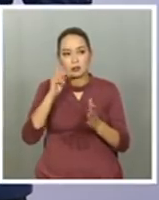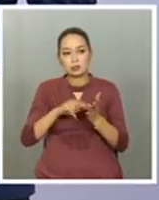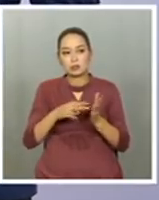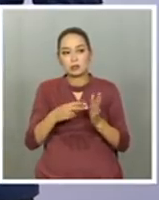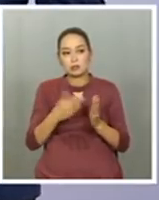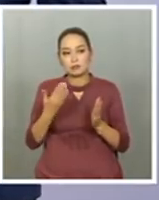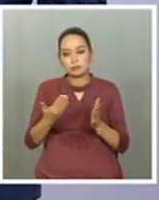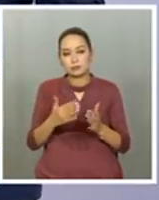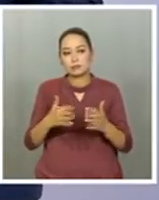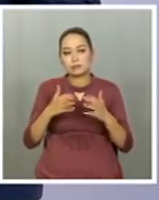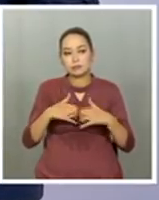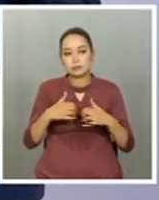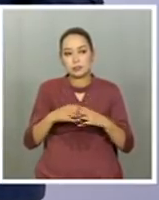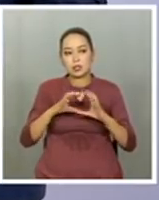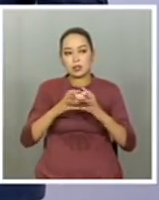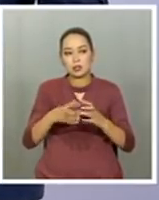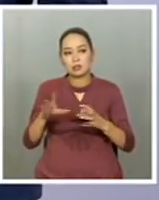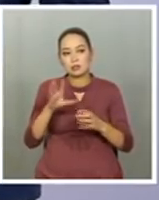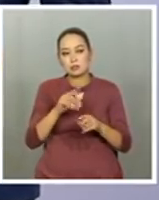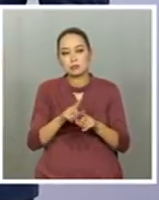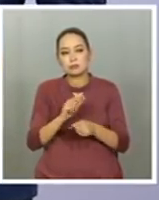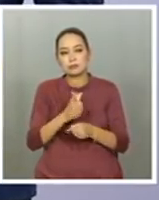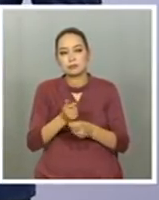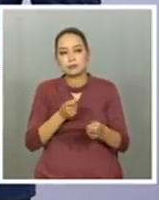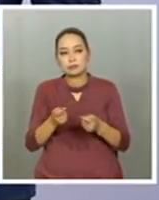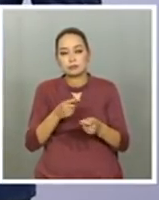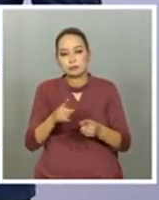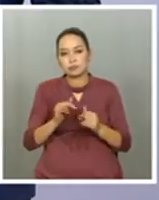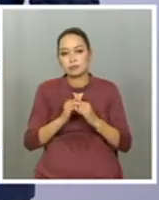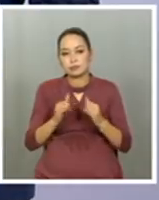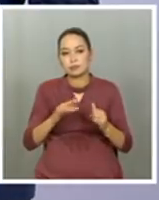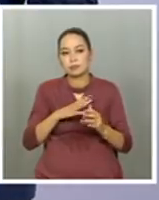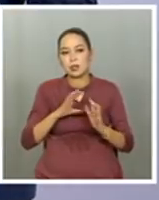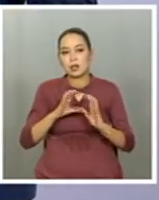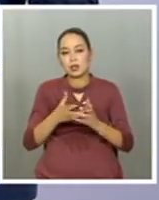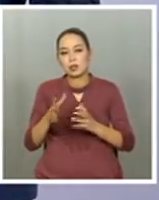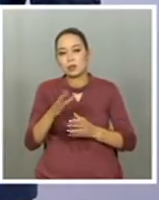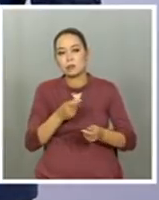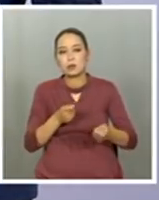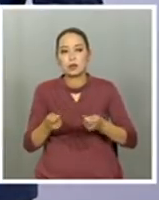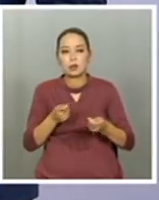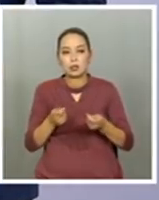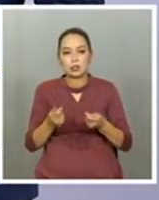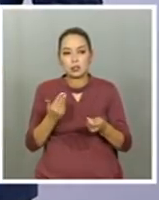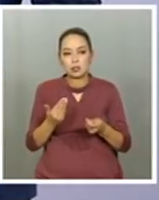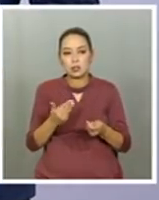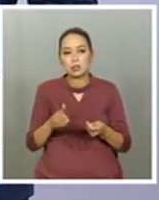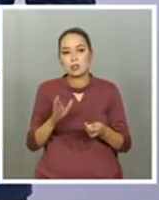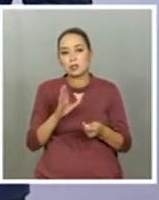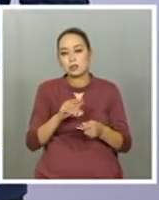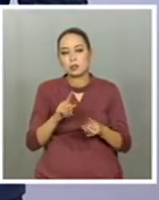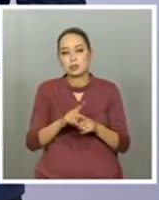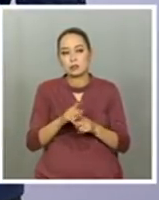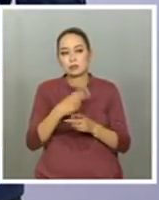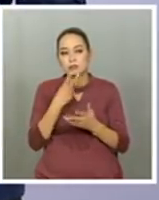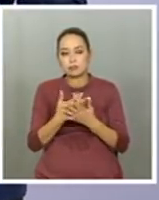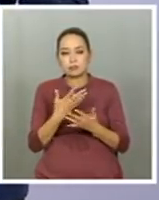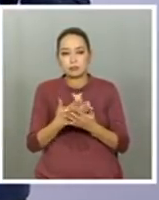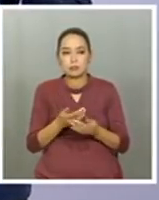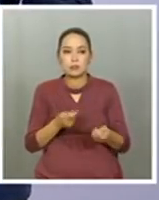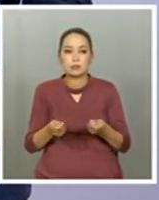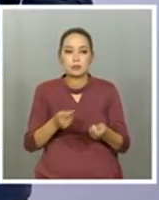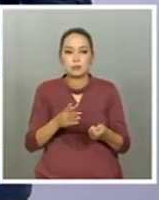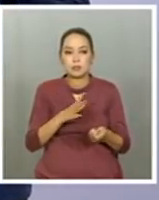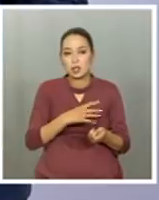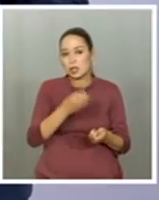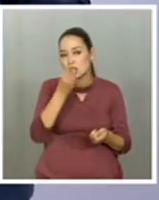жоспар негіз Жапонияның әлем елдерін билеуге бағытталған агрессиялық саясатын көрсеткен еді. Және